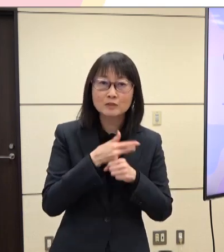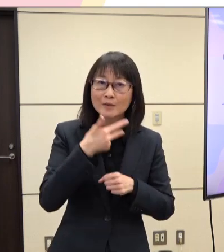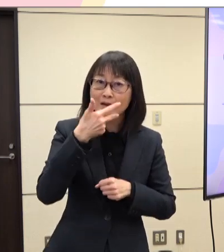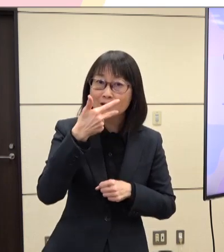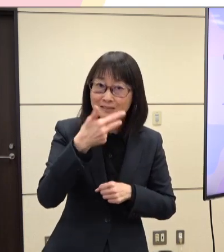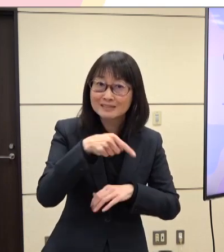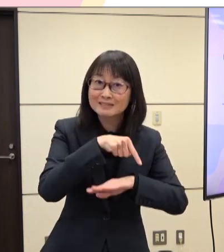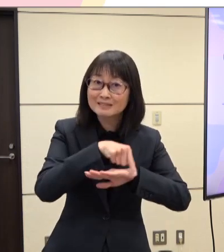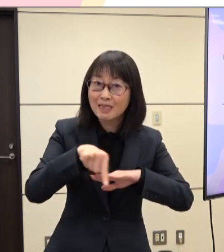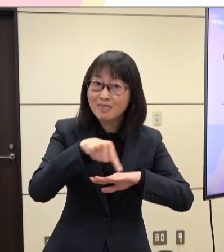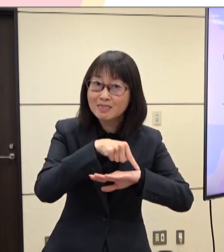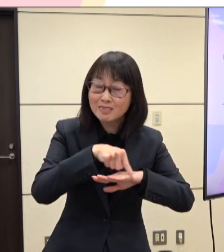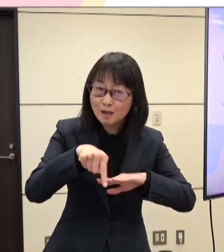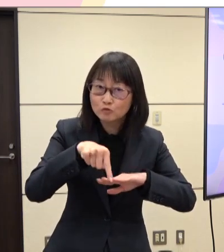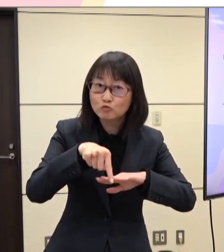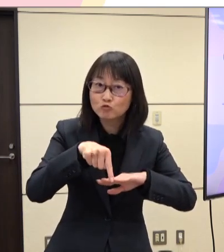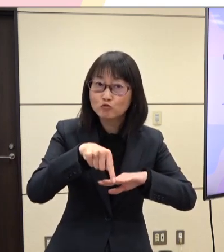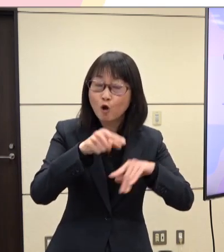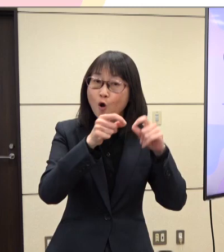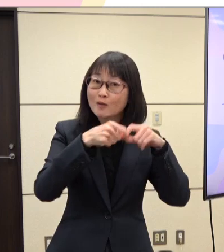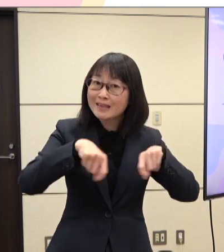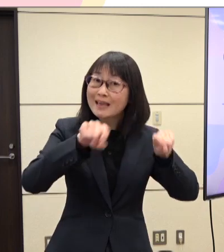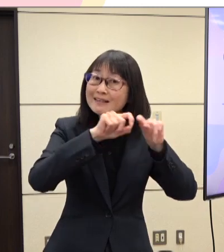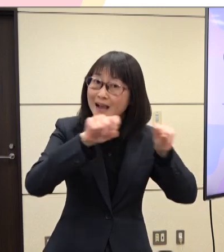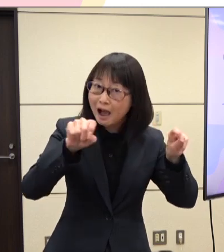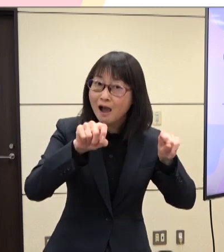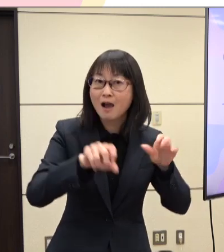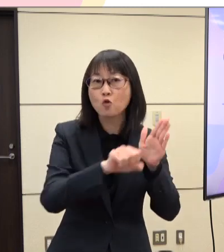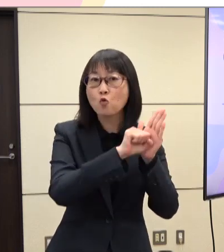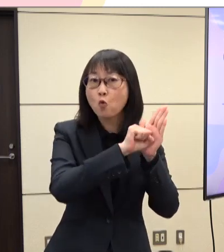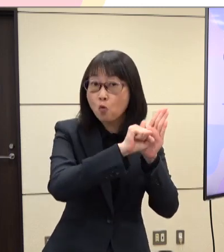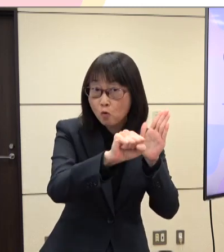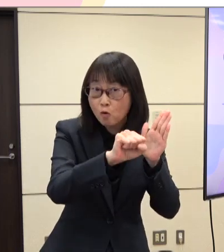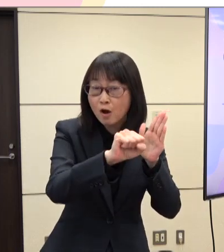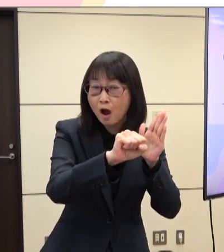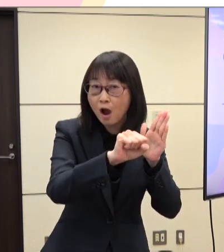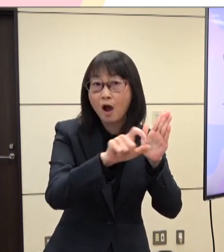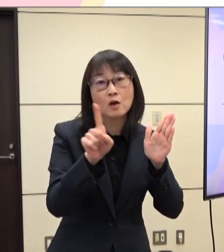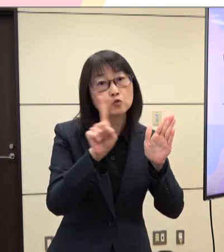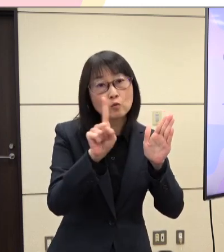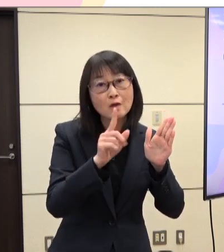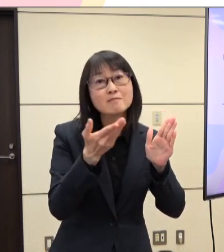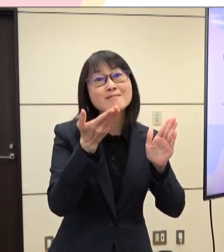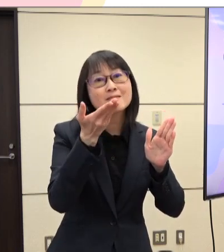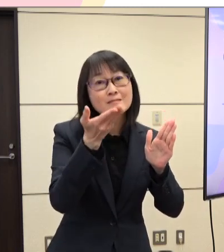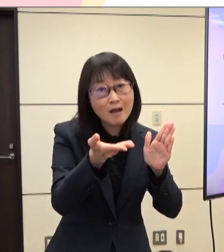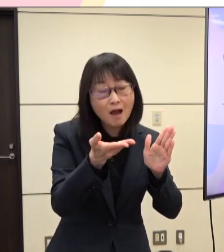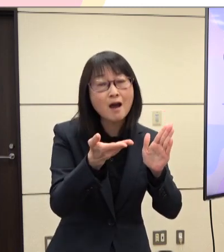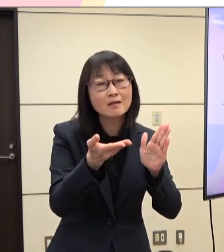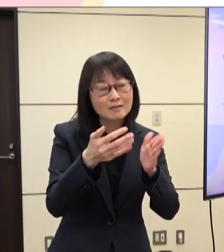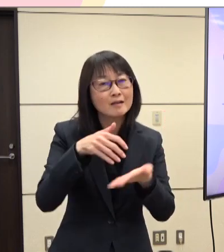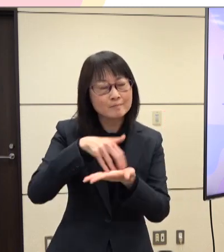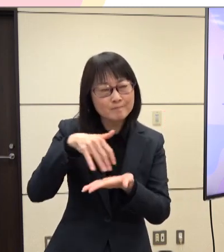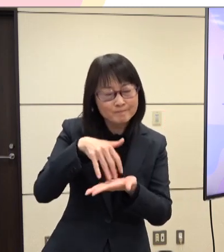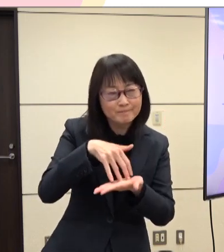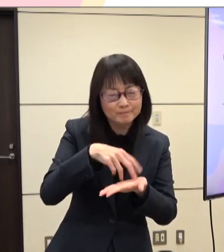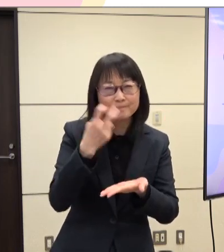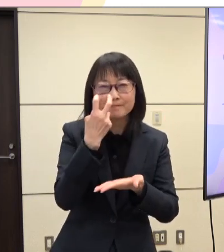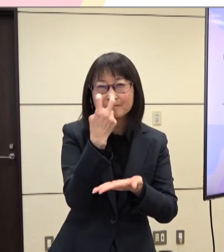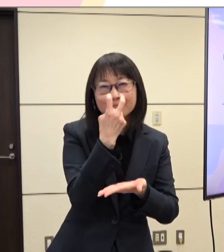果を確認しながらやるためにその政策を通じた移住者で整理してるんですね。で、一